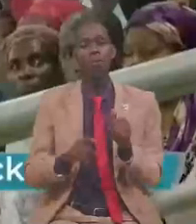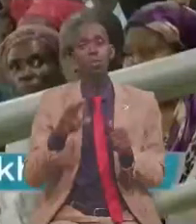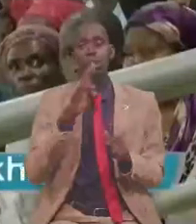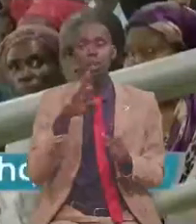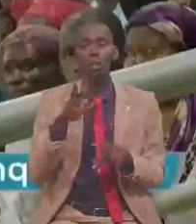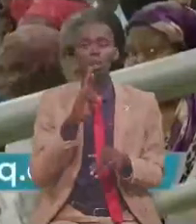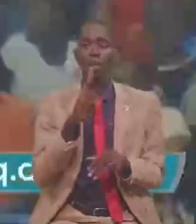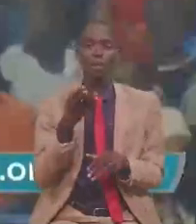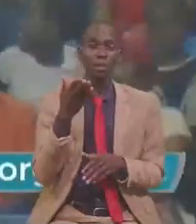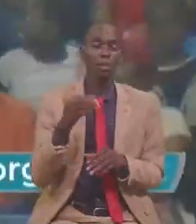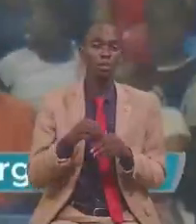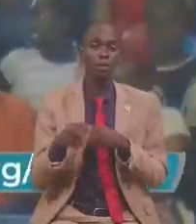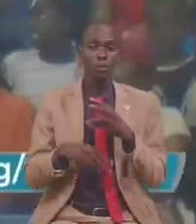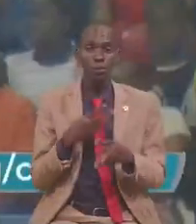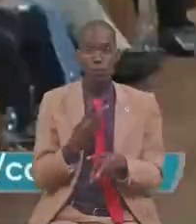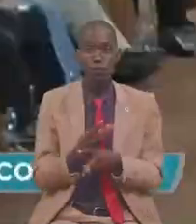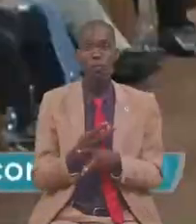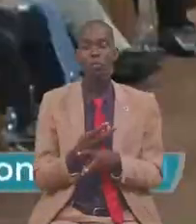correctes.